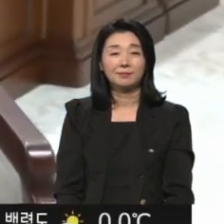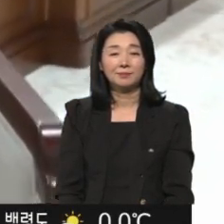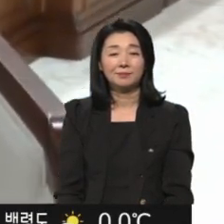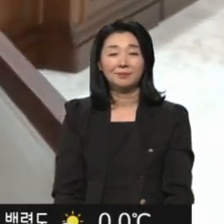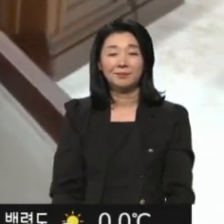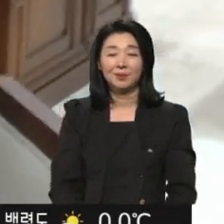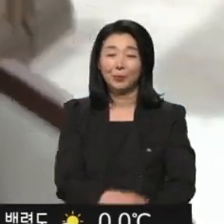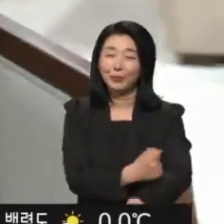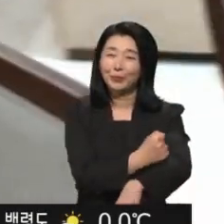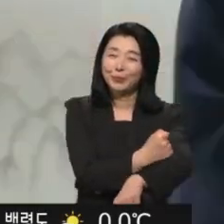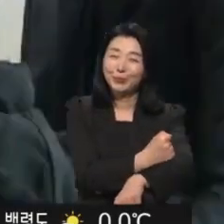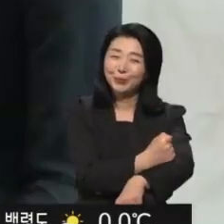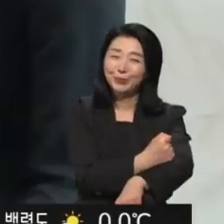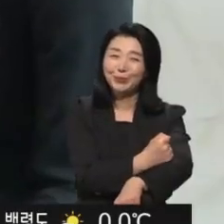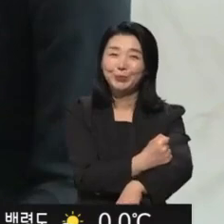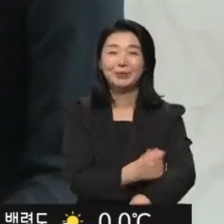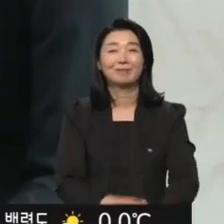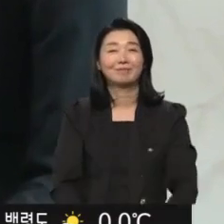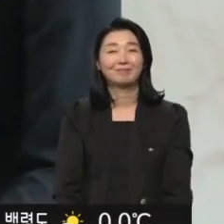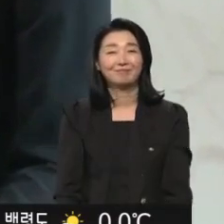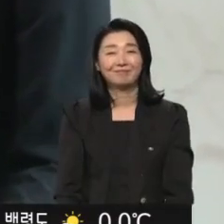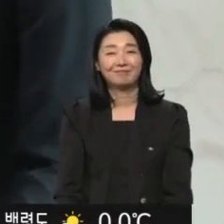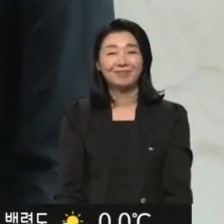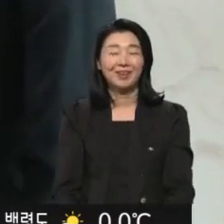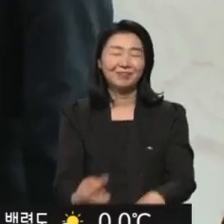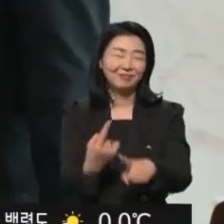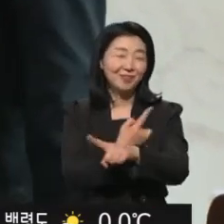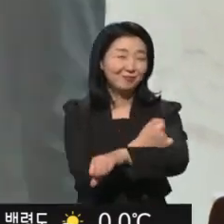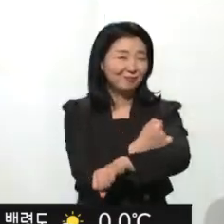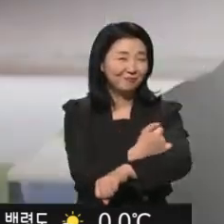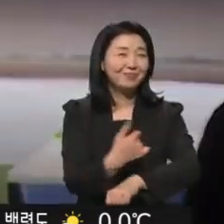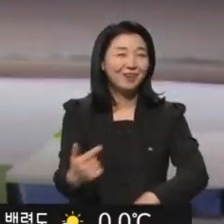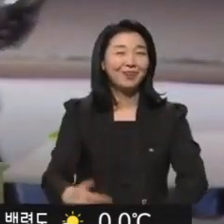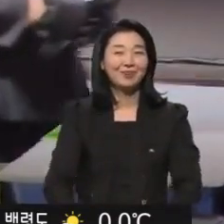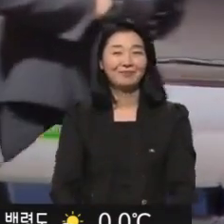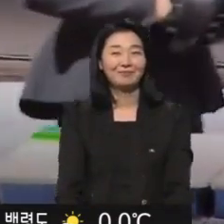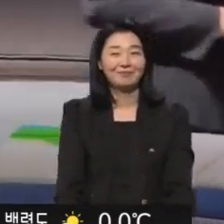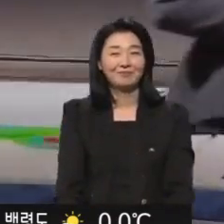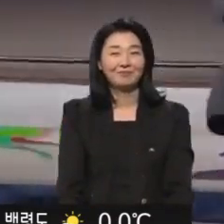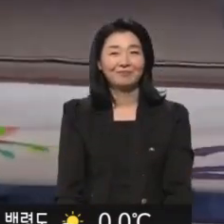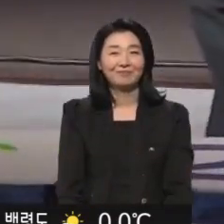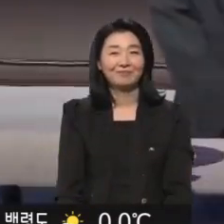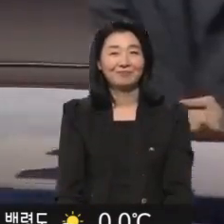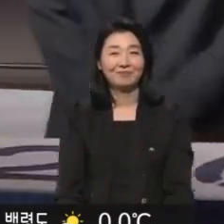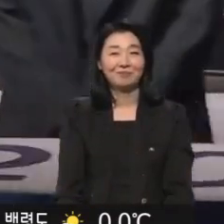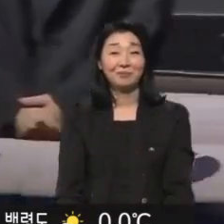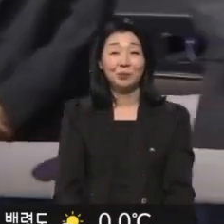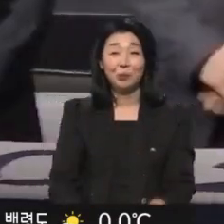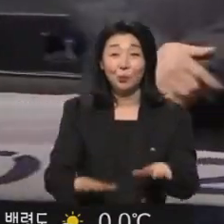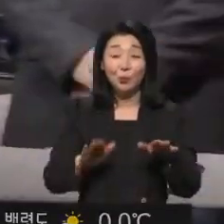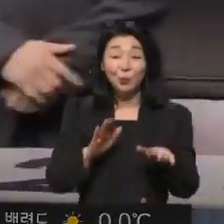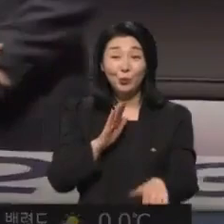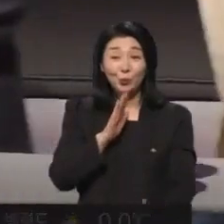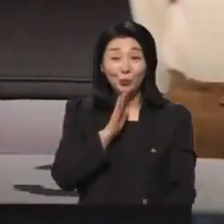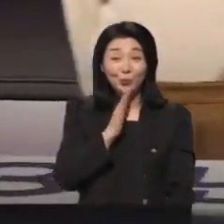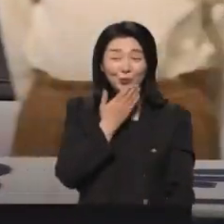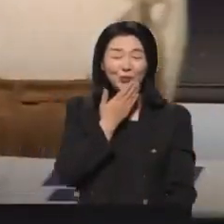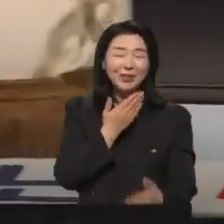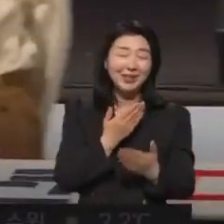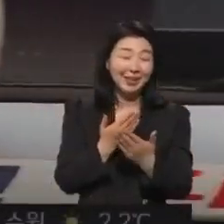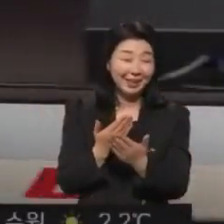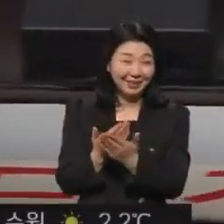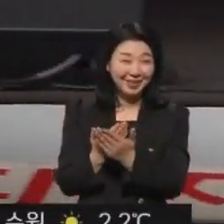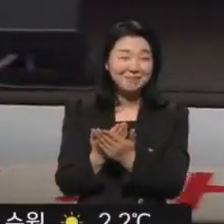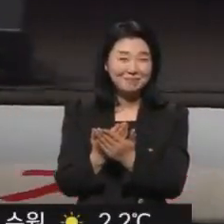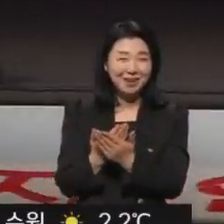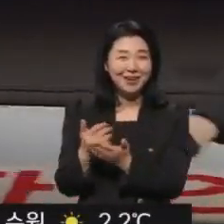고생했어요, 진짜. 치료받느라고 수고 많았어요. 그리고 오늘 정말 귀한 걸음을